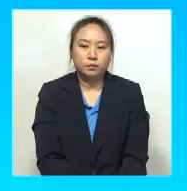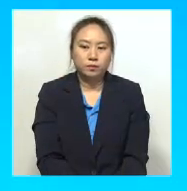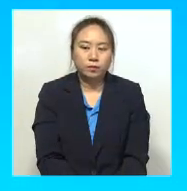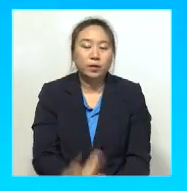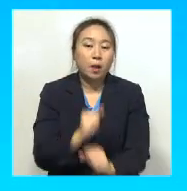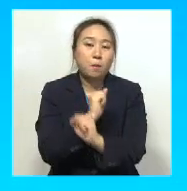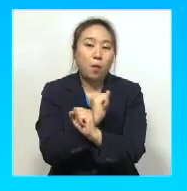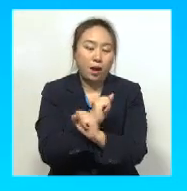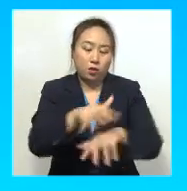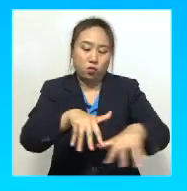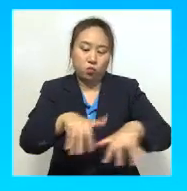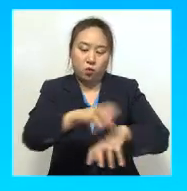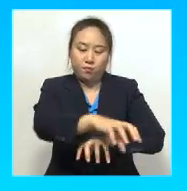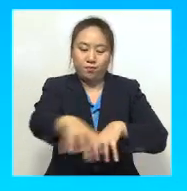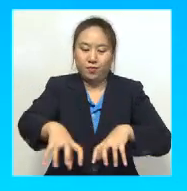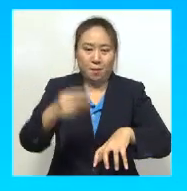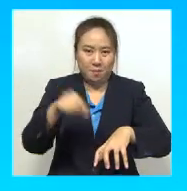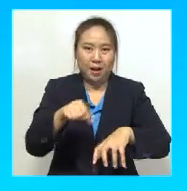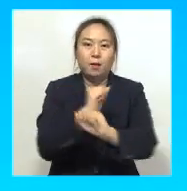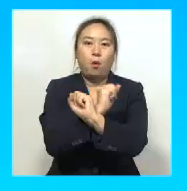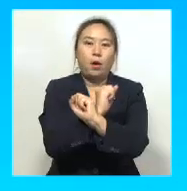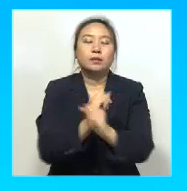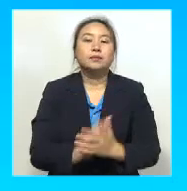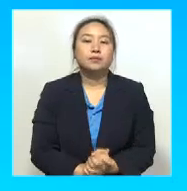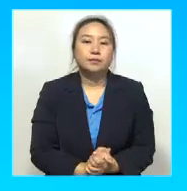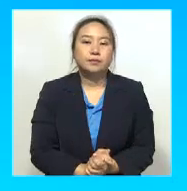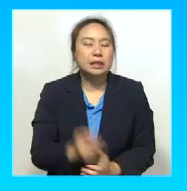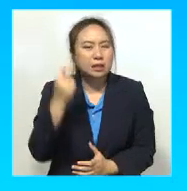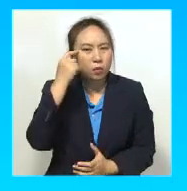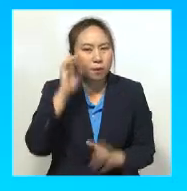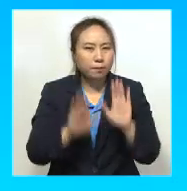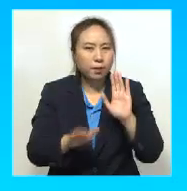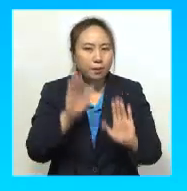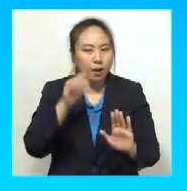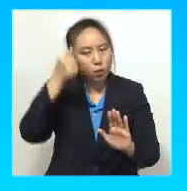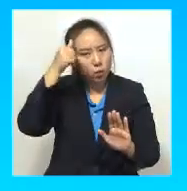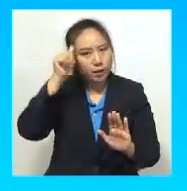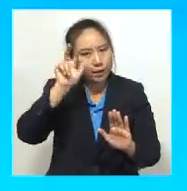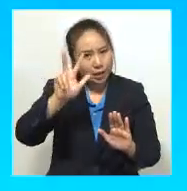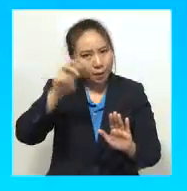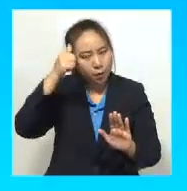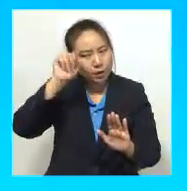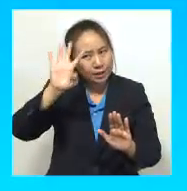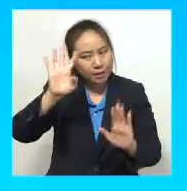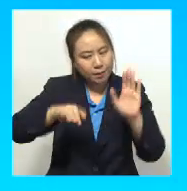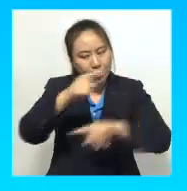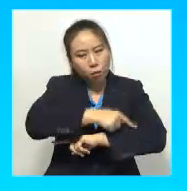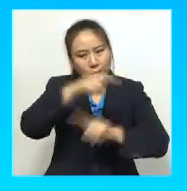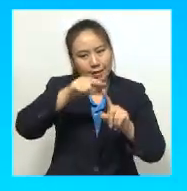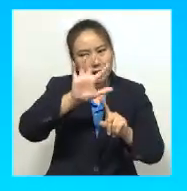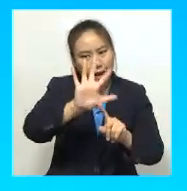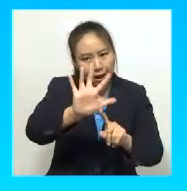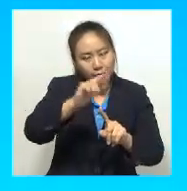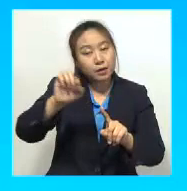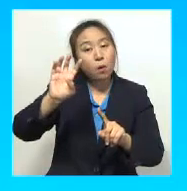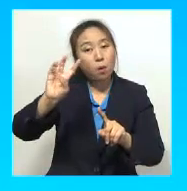กันพื้นที่ชุมชนต่างๆนะครับอันนี้ก็คาดว่าภายใน 3-4 วันนะครับวันที่5หรือวันที่6นี้สถานการณ์ก็จะ